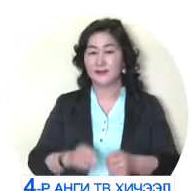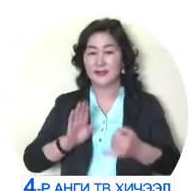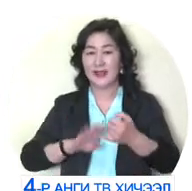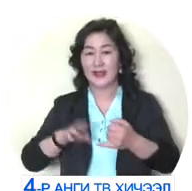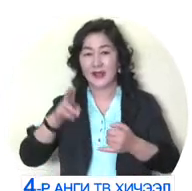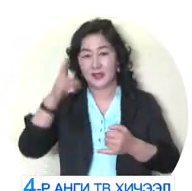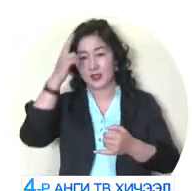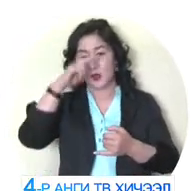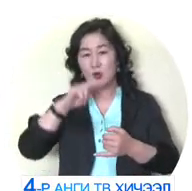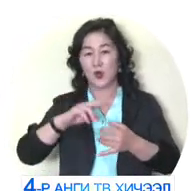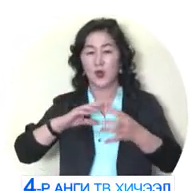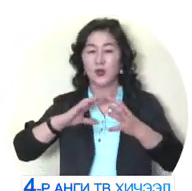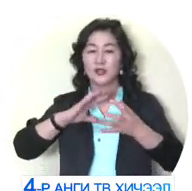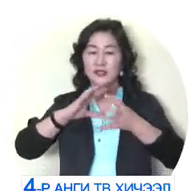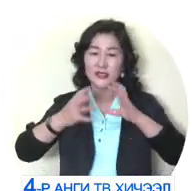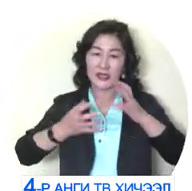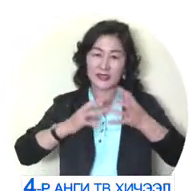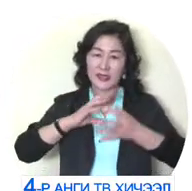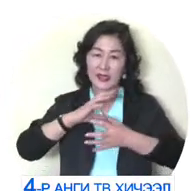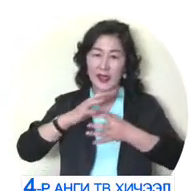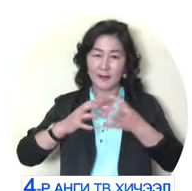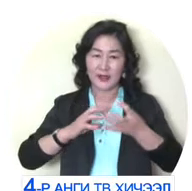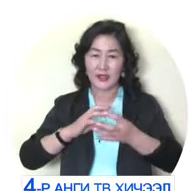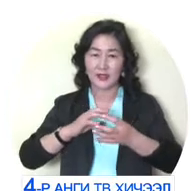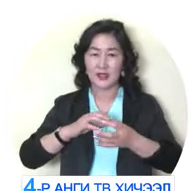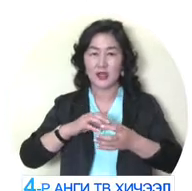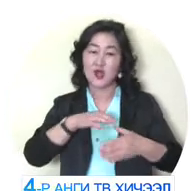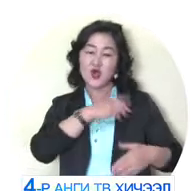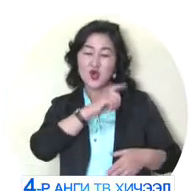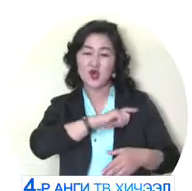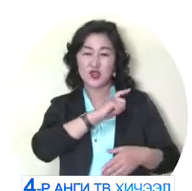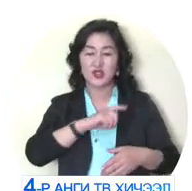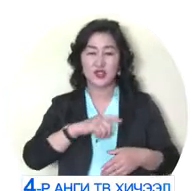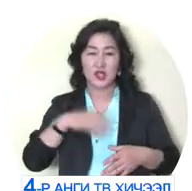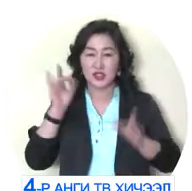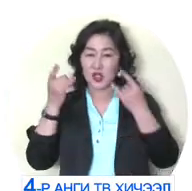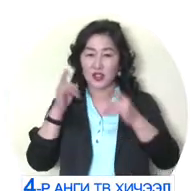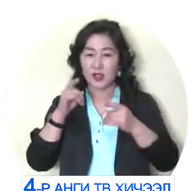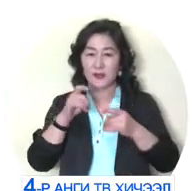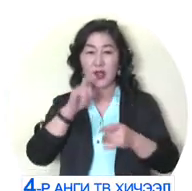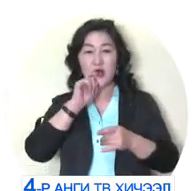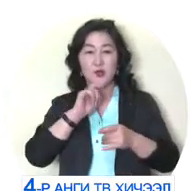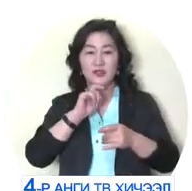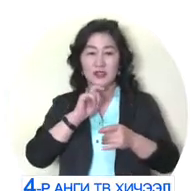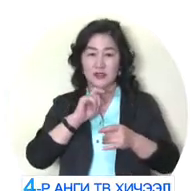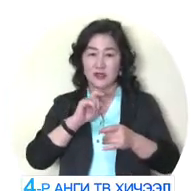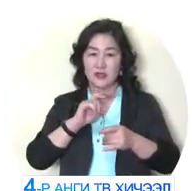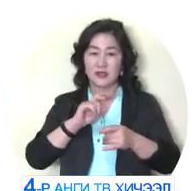Дараа нь хүү дэлхийн хамгийн зугаатай тоглоомыг хүсэхэд хүсэл нь бас л биелжээ.